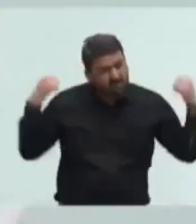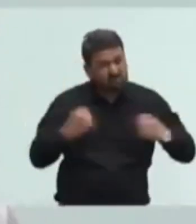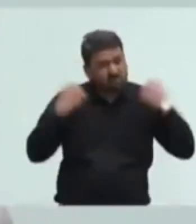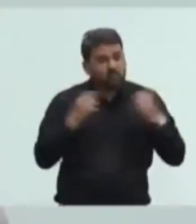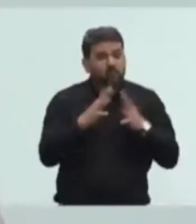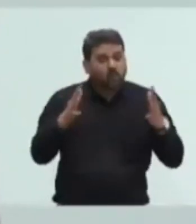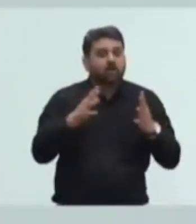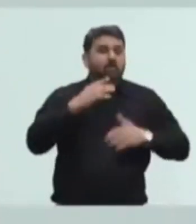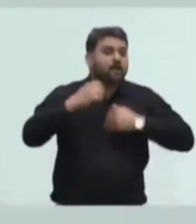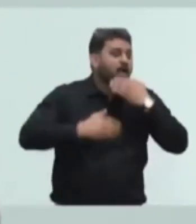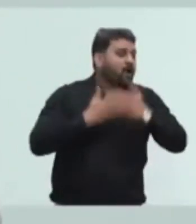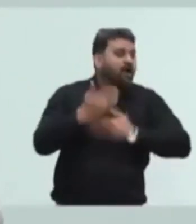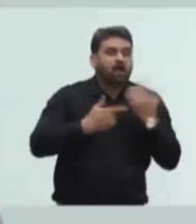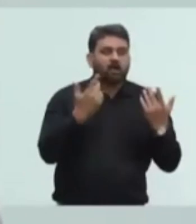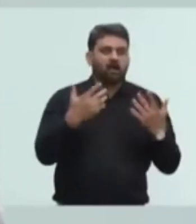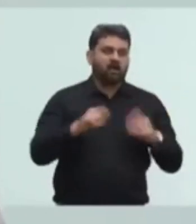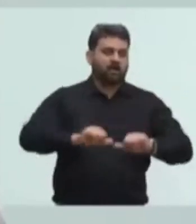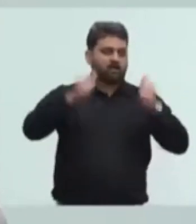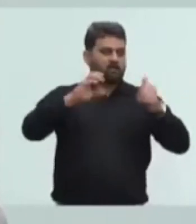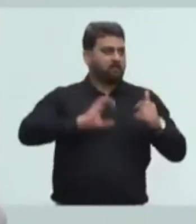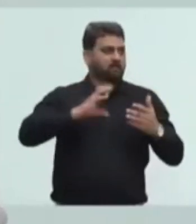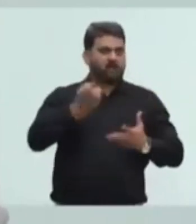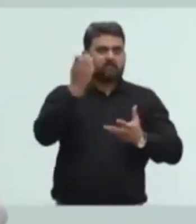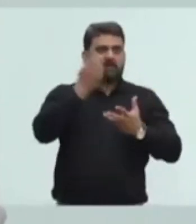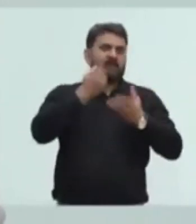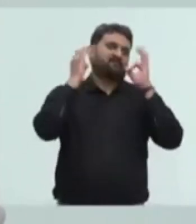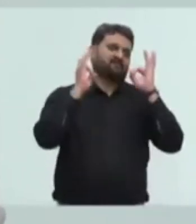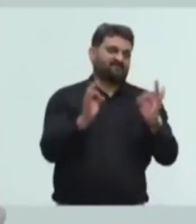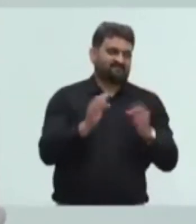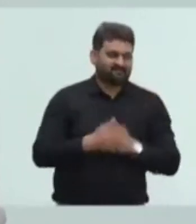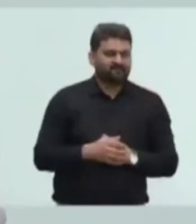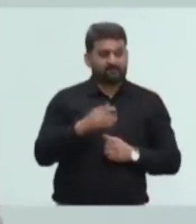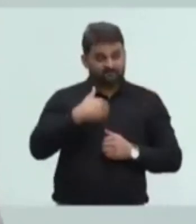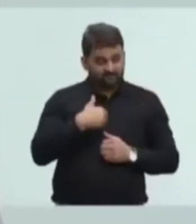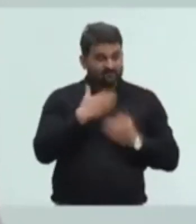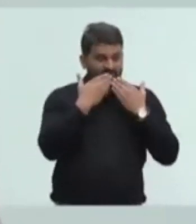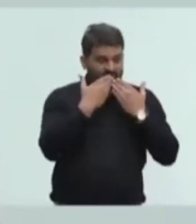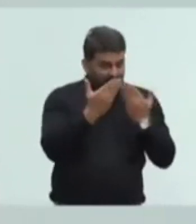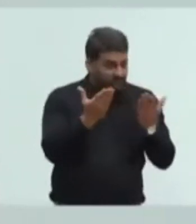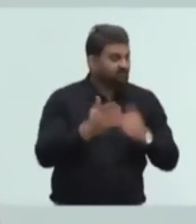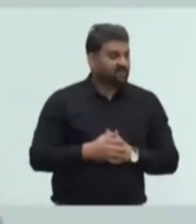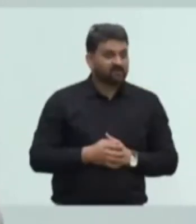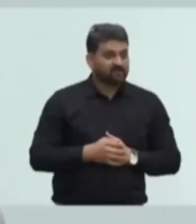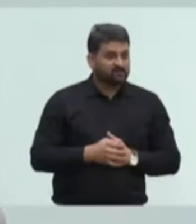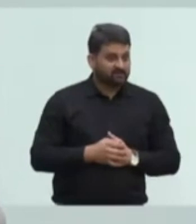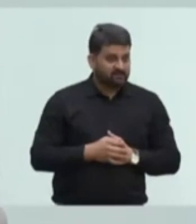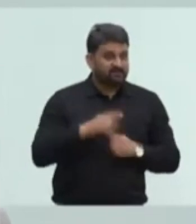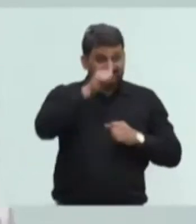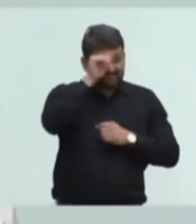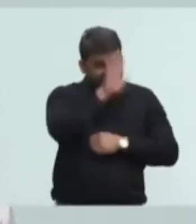और उसी का परिणाम है कि कुछ रुक प्राप्त करता रहता है मेरी तरफ से